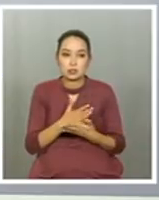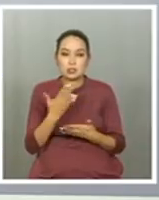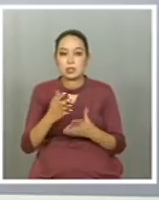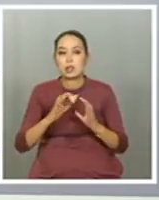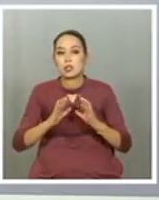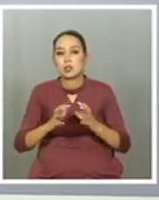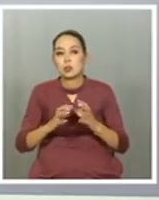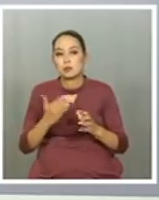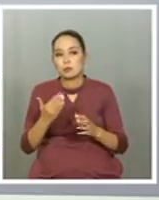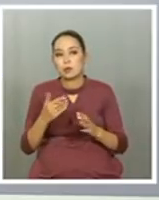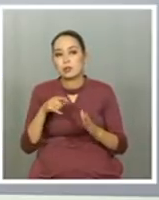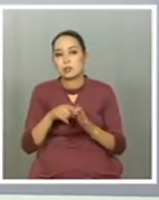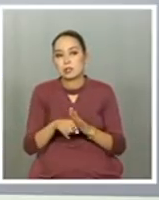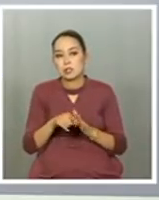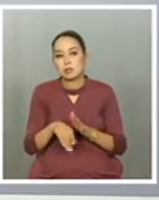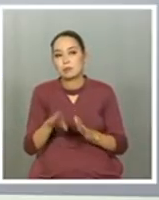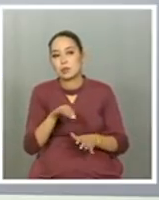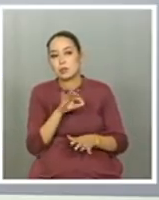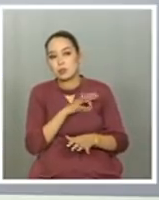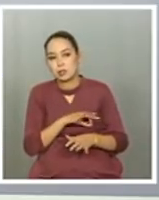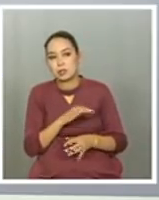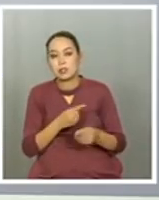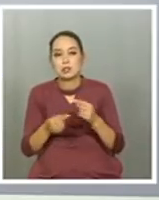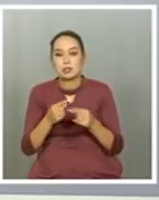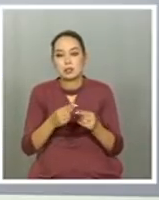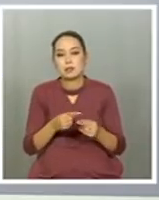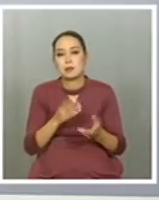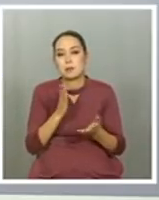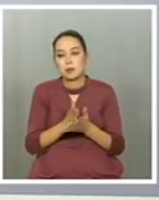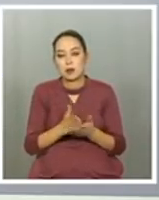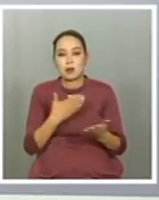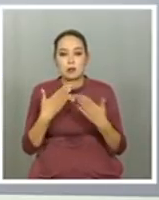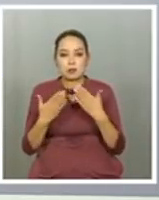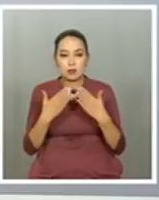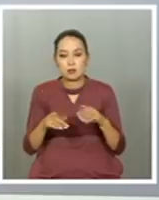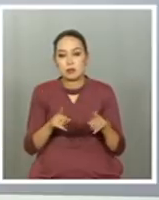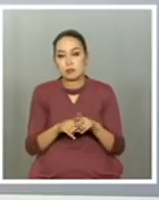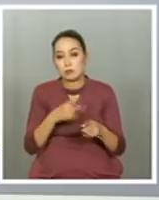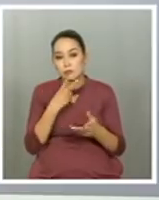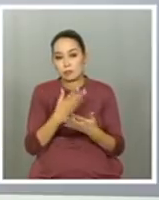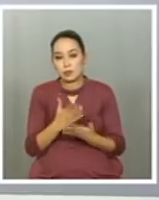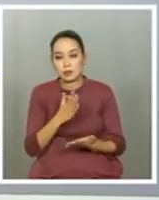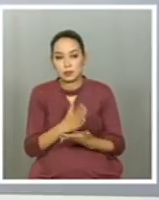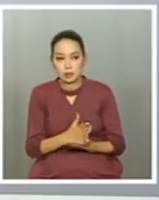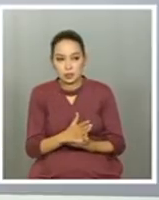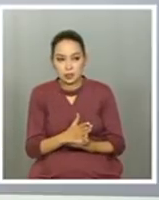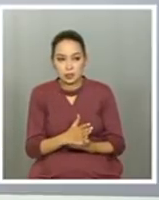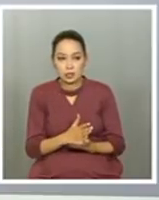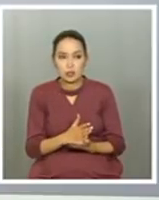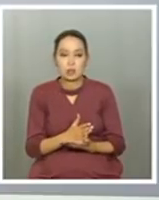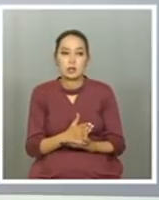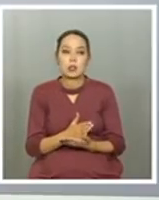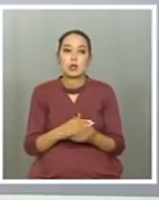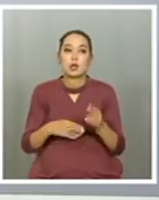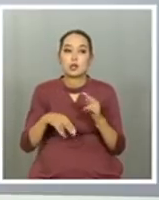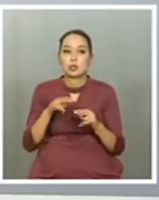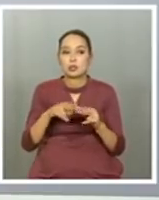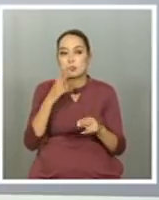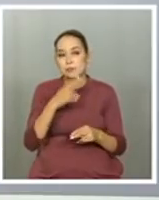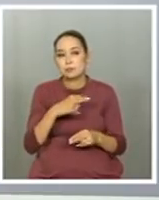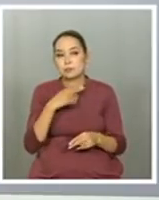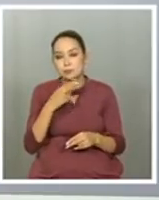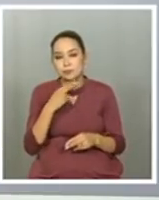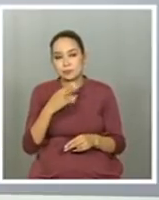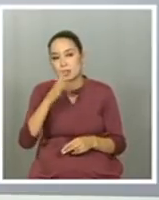географиялық тиімділігі, яғни бір-бірімен тығыз қарым-қатынас орната алатындығын білдіреді. Ал енді құрлық ішіне қарайтын болса, Қазақстан,